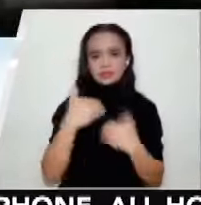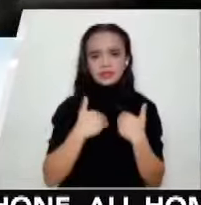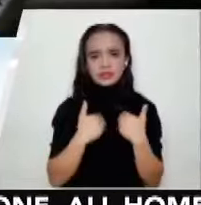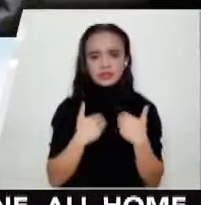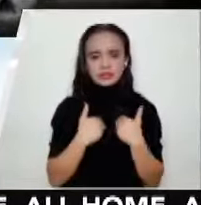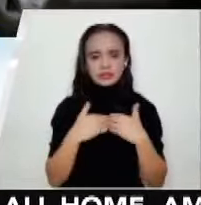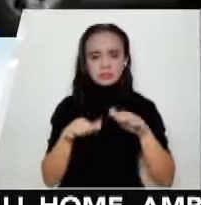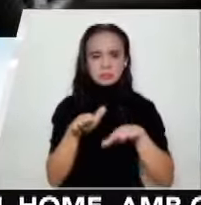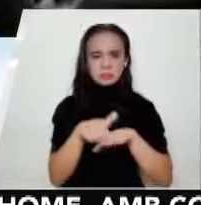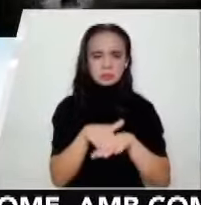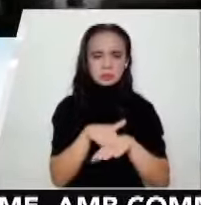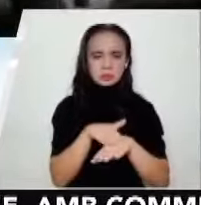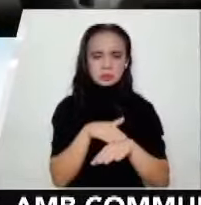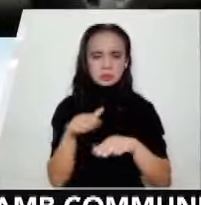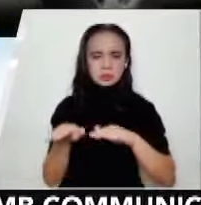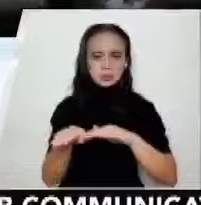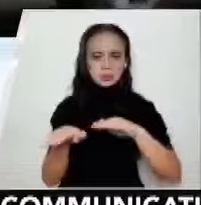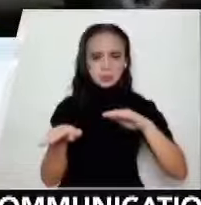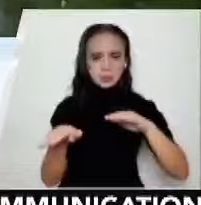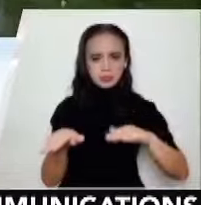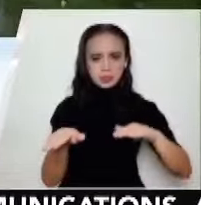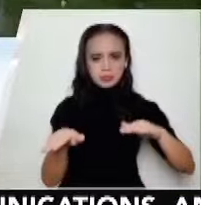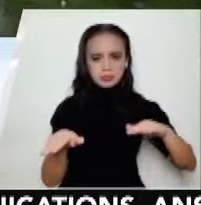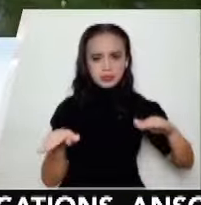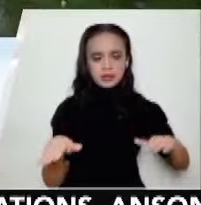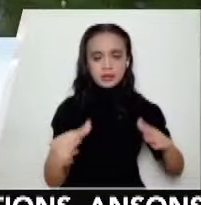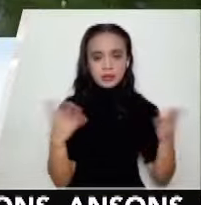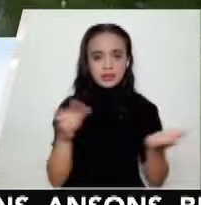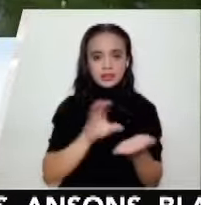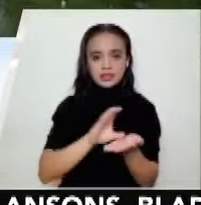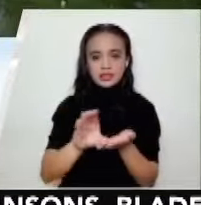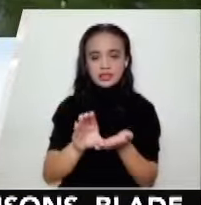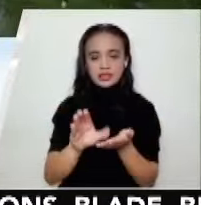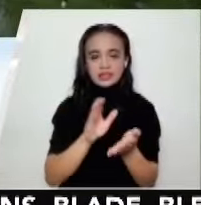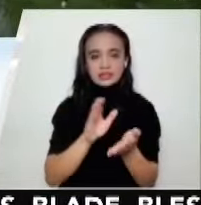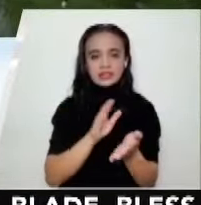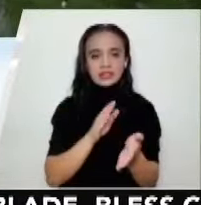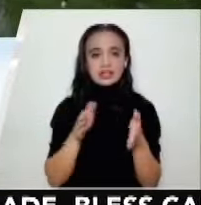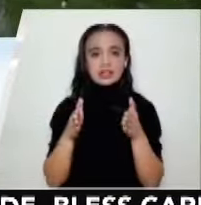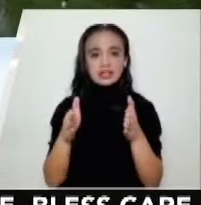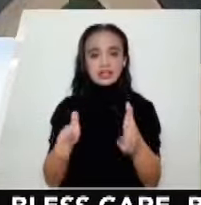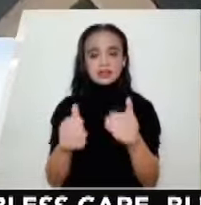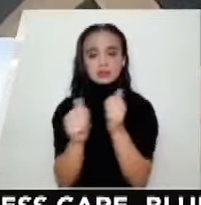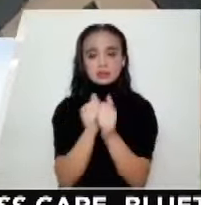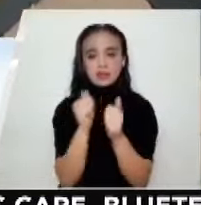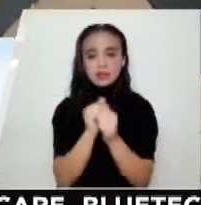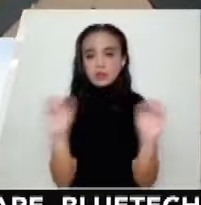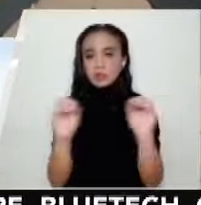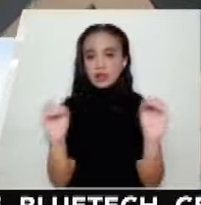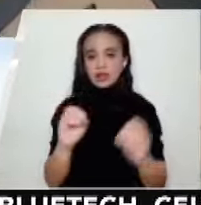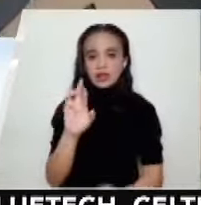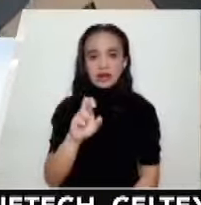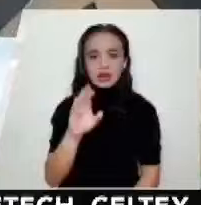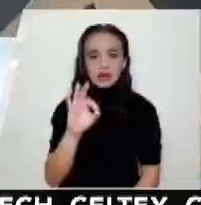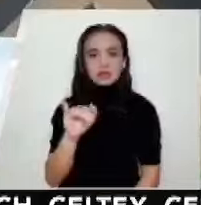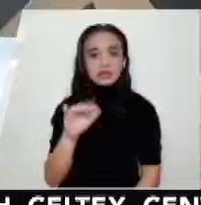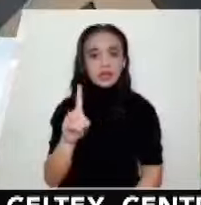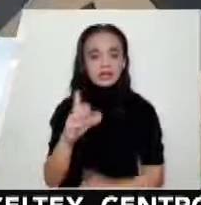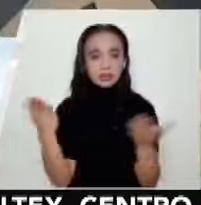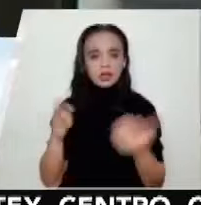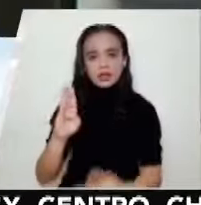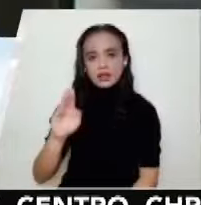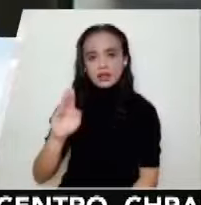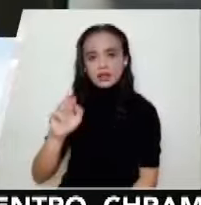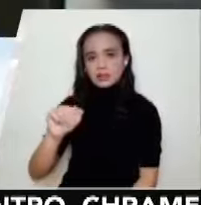ang daloy ng mga sasakyan sa cash lane o yung lane ng mga walang RFID sa Balintawak Toll Plaza. Kaya mula